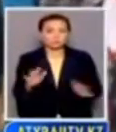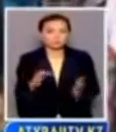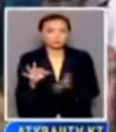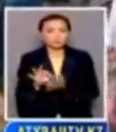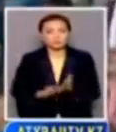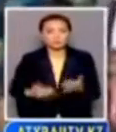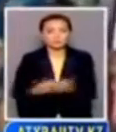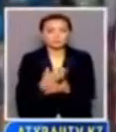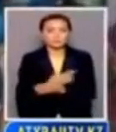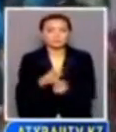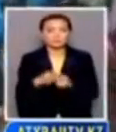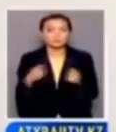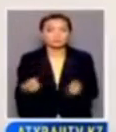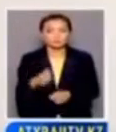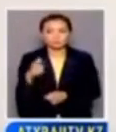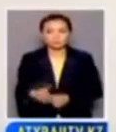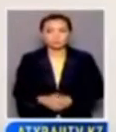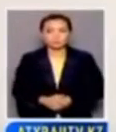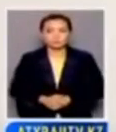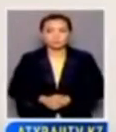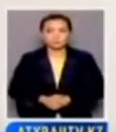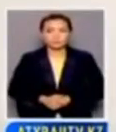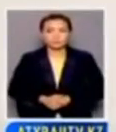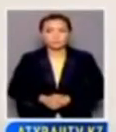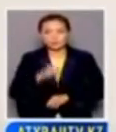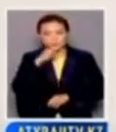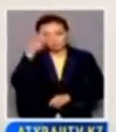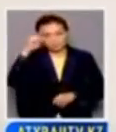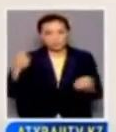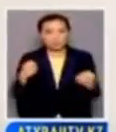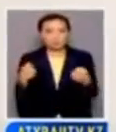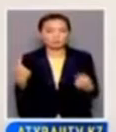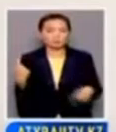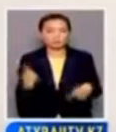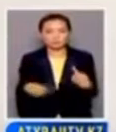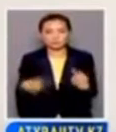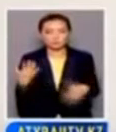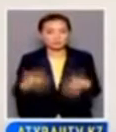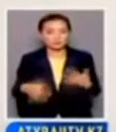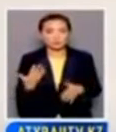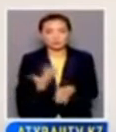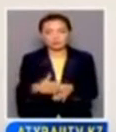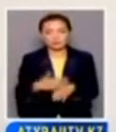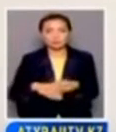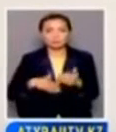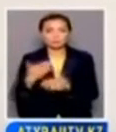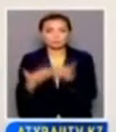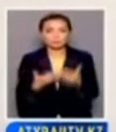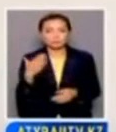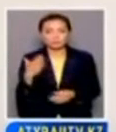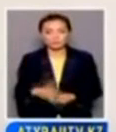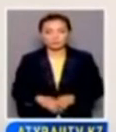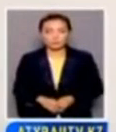орнынан ақпарат берген журналист. Қазақстандағы спорт қарыштап болмаса да, біртіндеп адымдап дамып келе жатыр деп айта